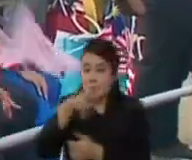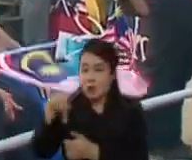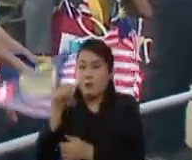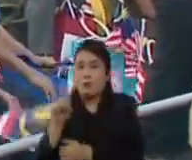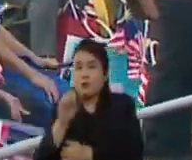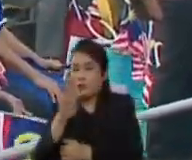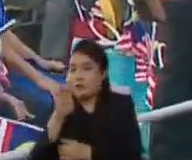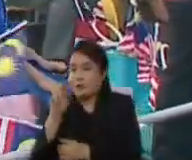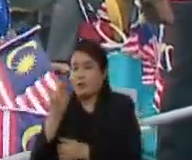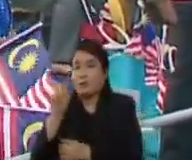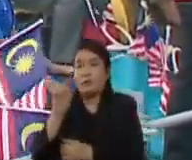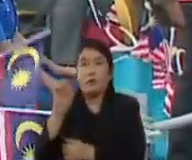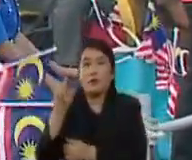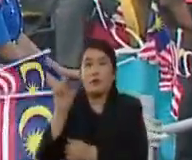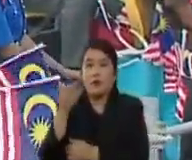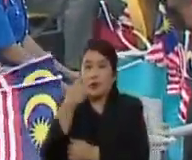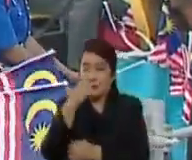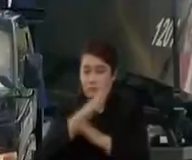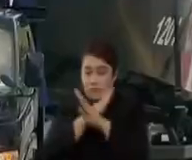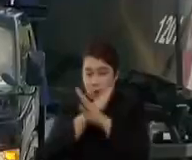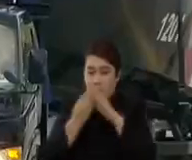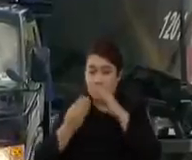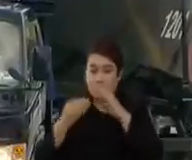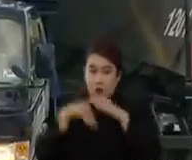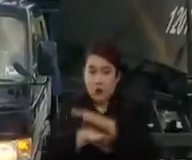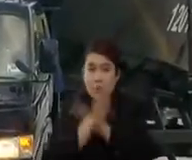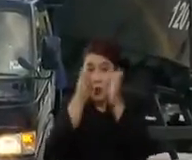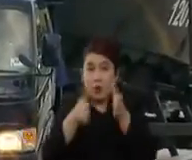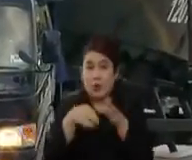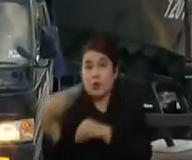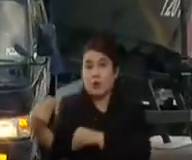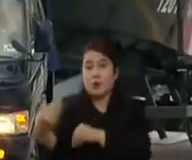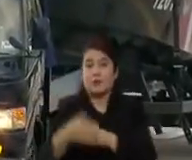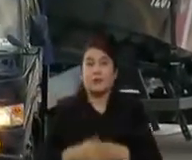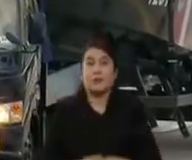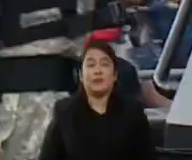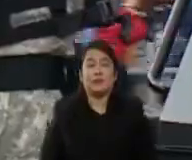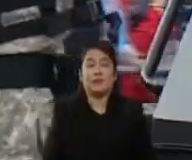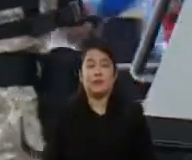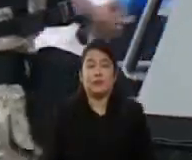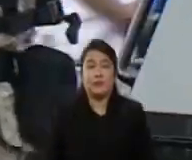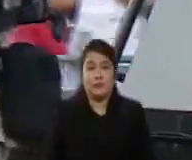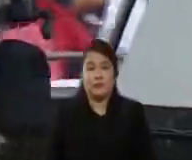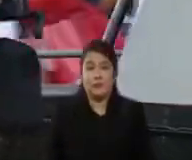benteng bagi mengekang kemasukan migran ke dalam negara.